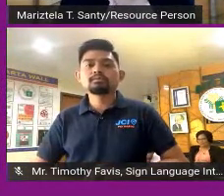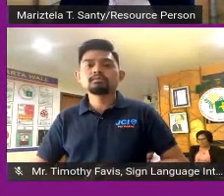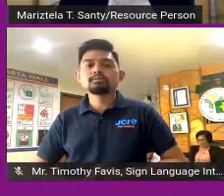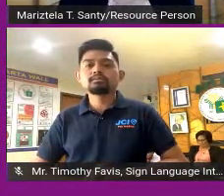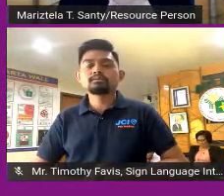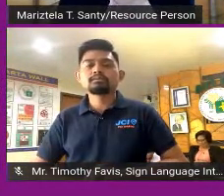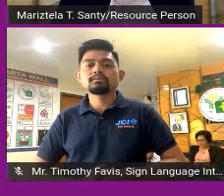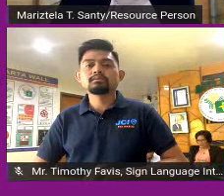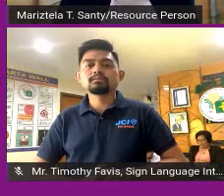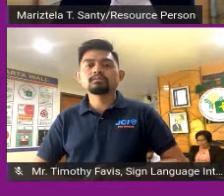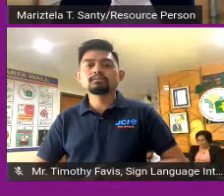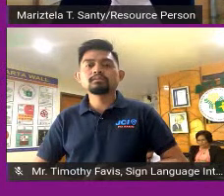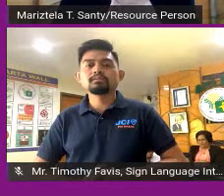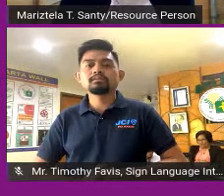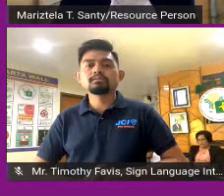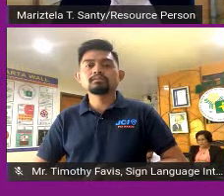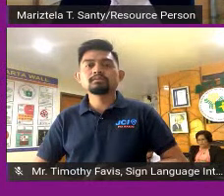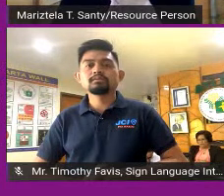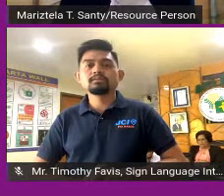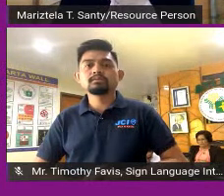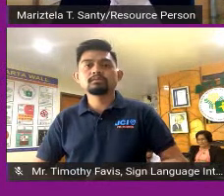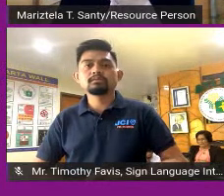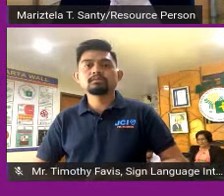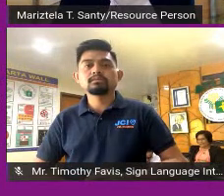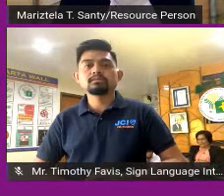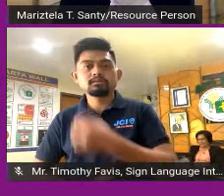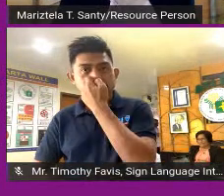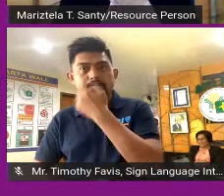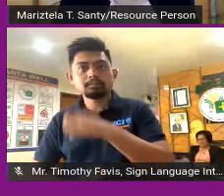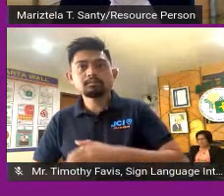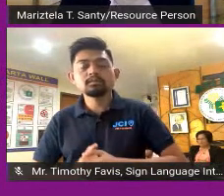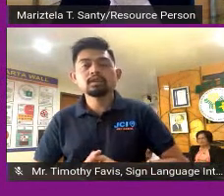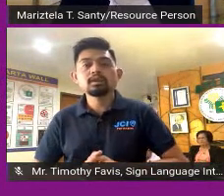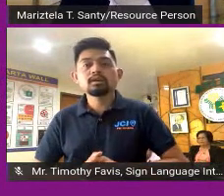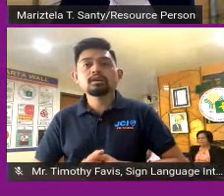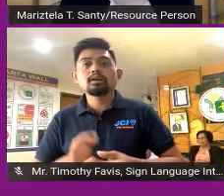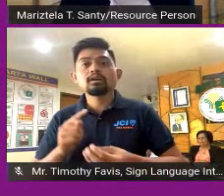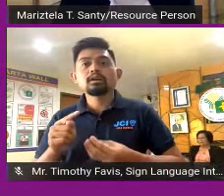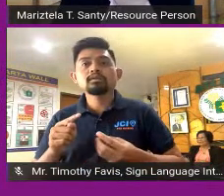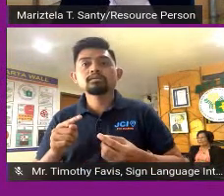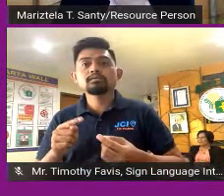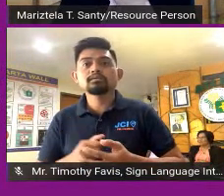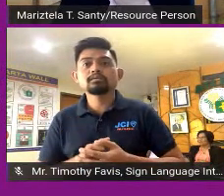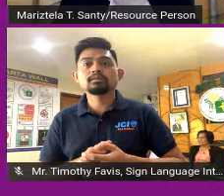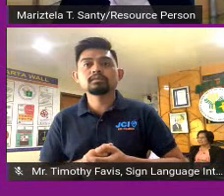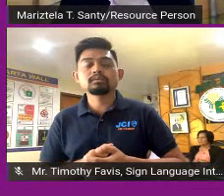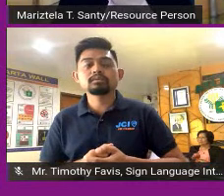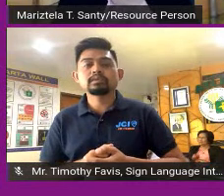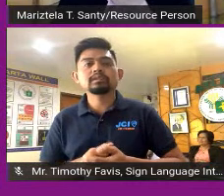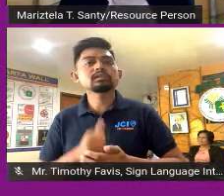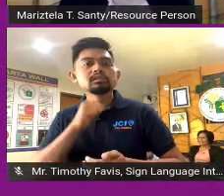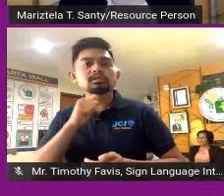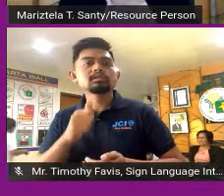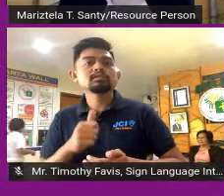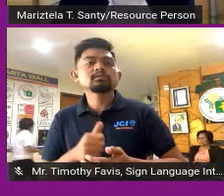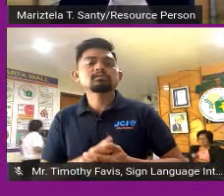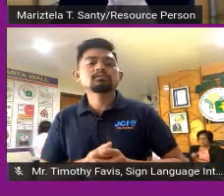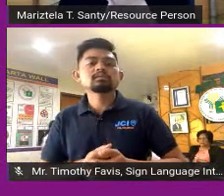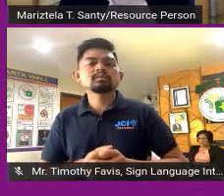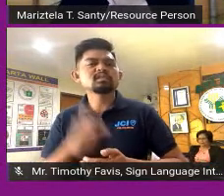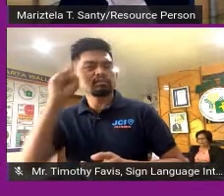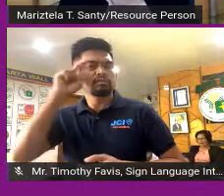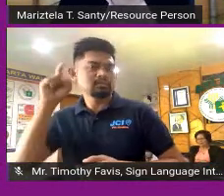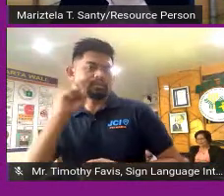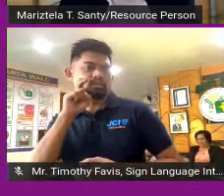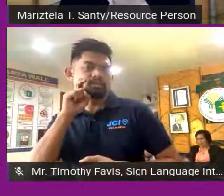mga katauhan. Kaya nga, gender and development. Hindi yung sex. Kasi pag sinabi nating sex,